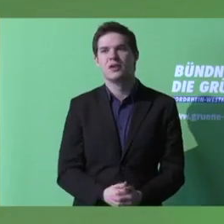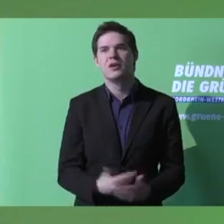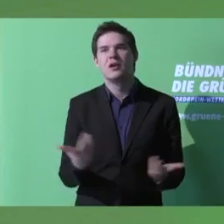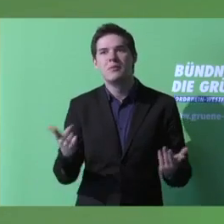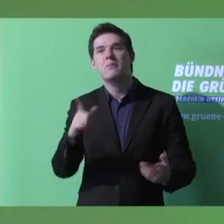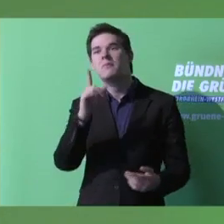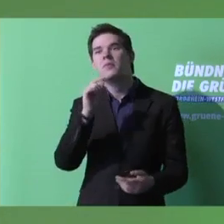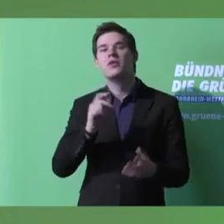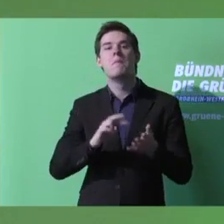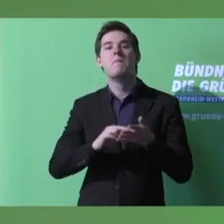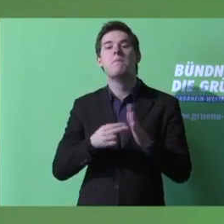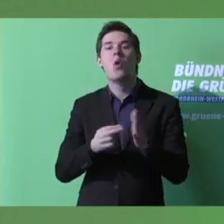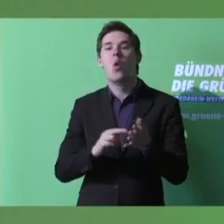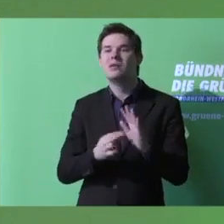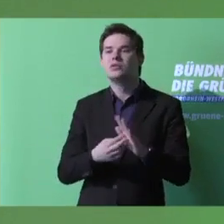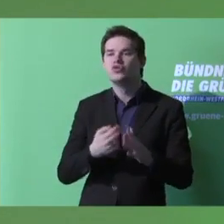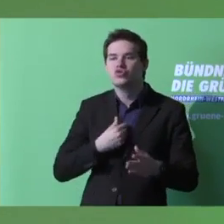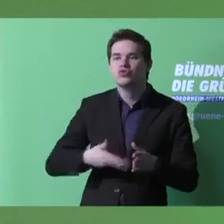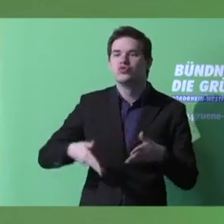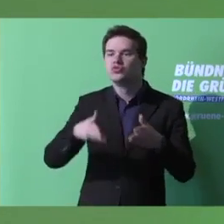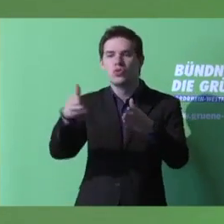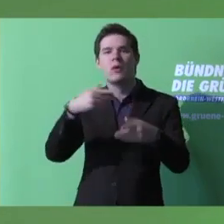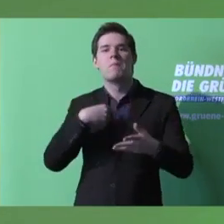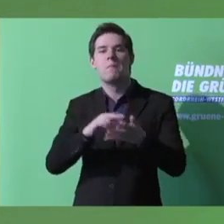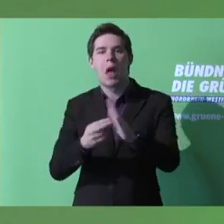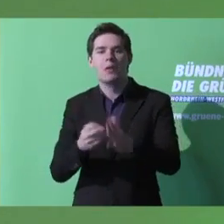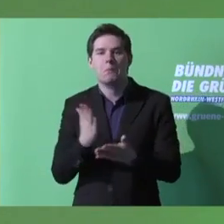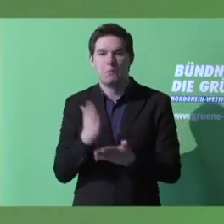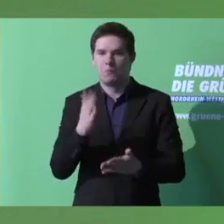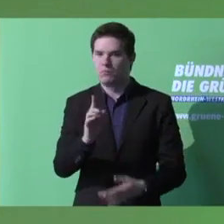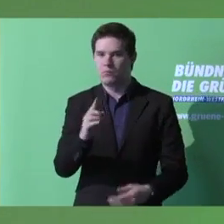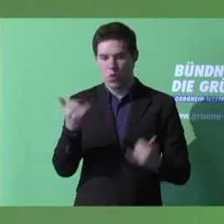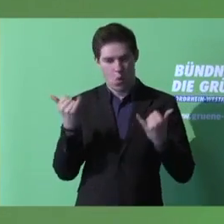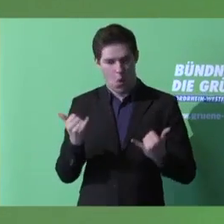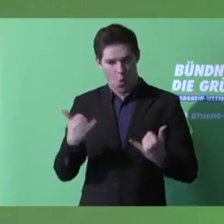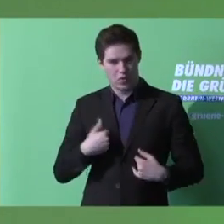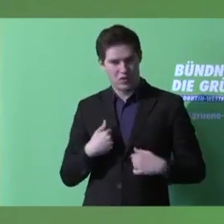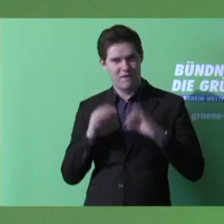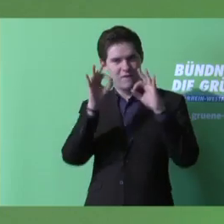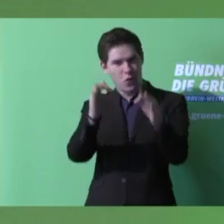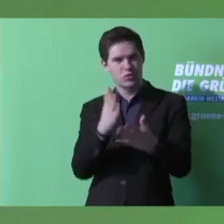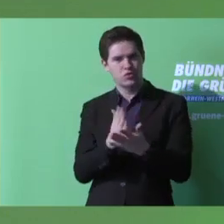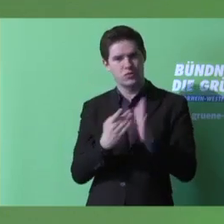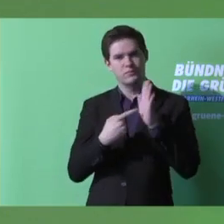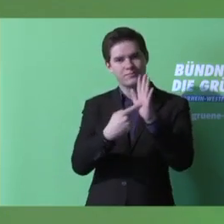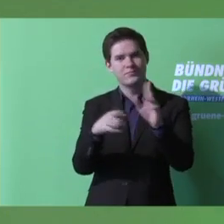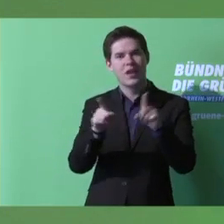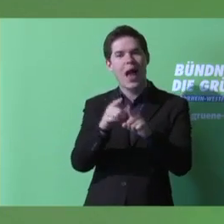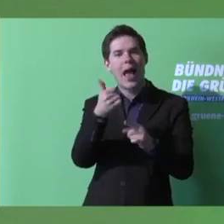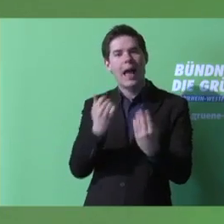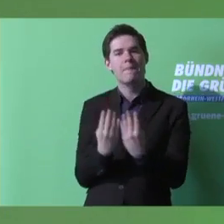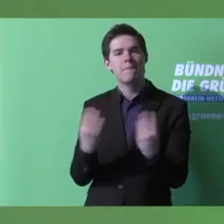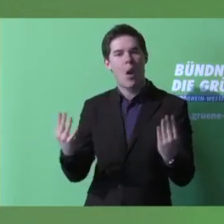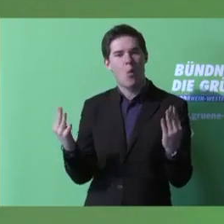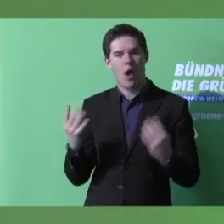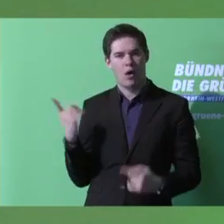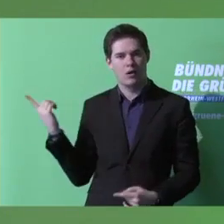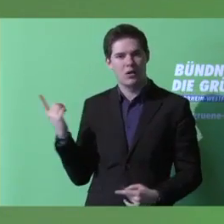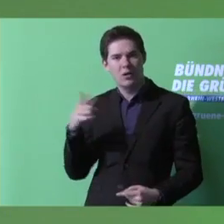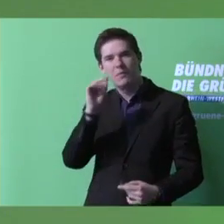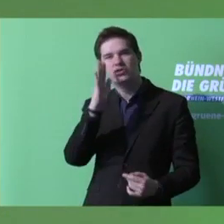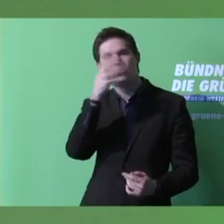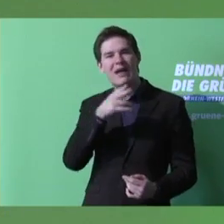an. Wir haben hier heute auf der Bühne eine Mauer aufgebaut, eine schwarz-gelbe Mauer mit vielen